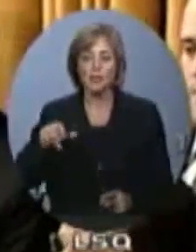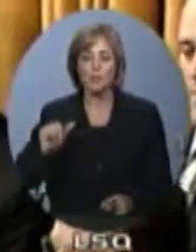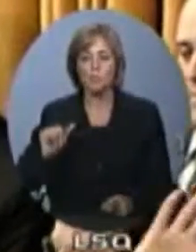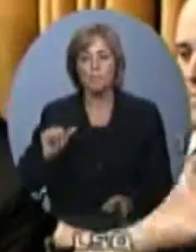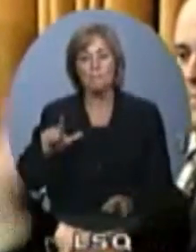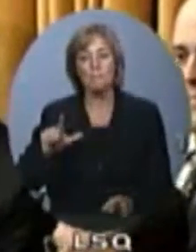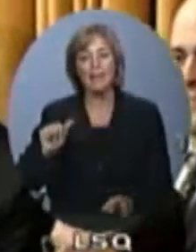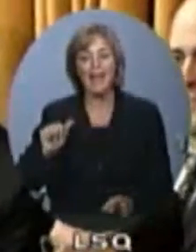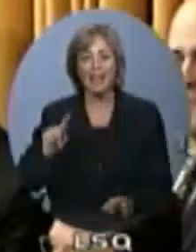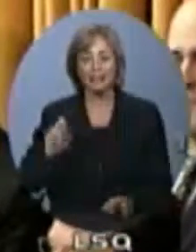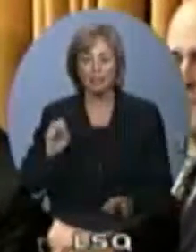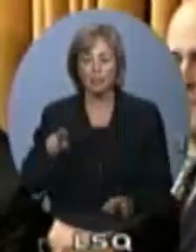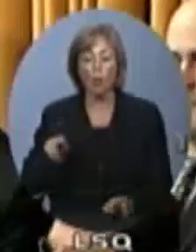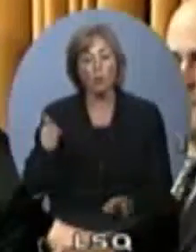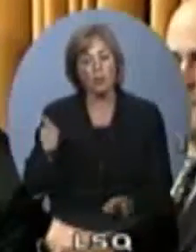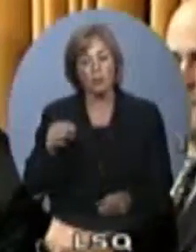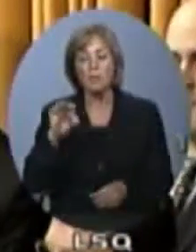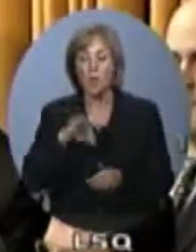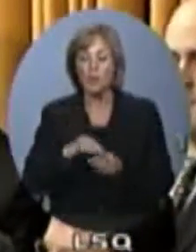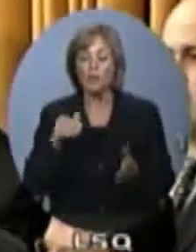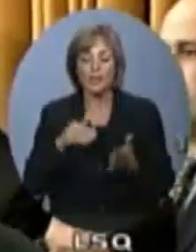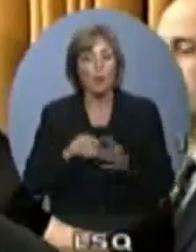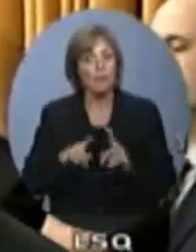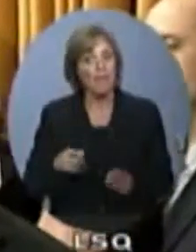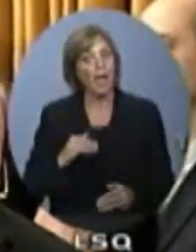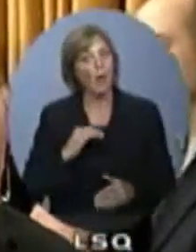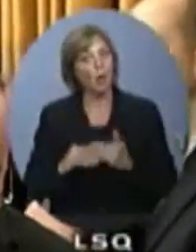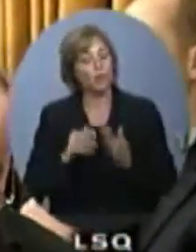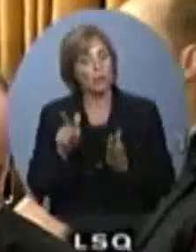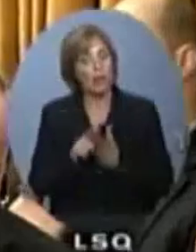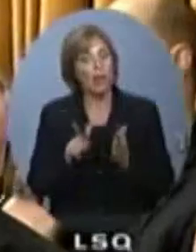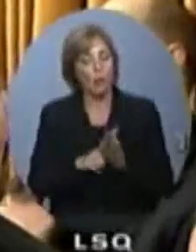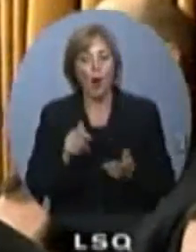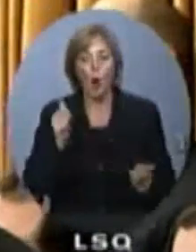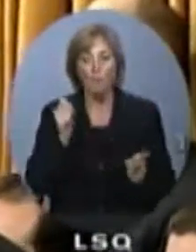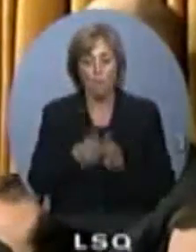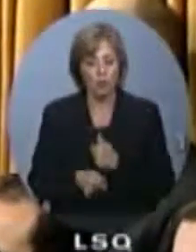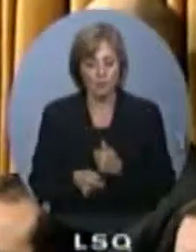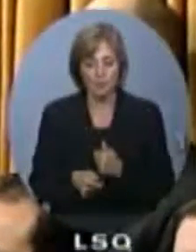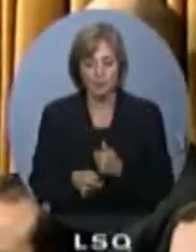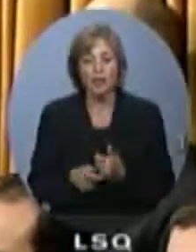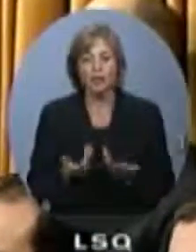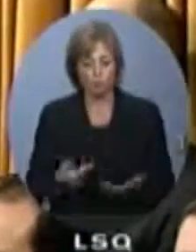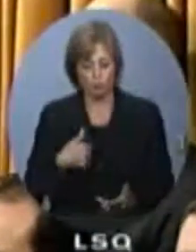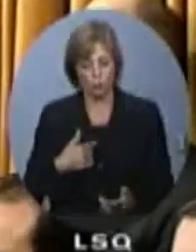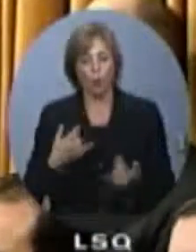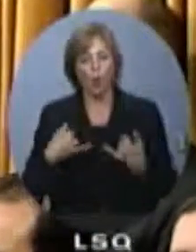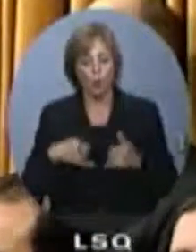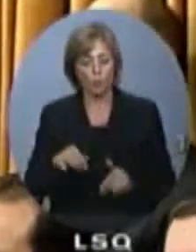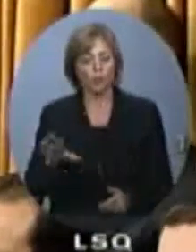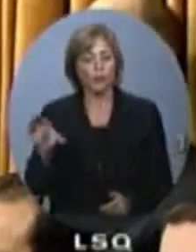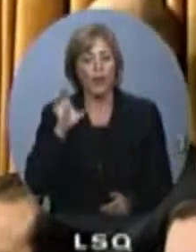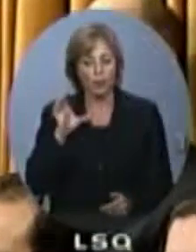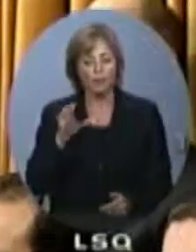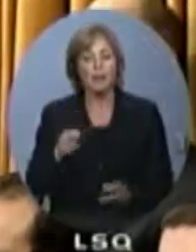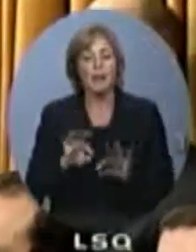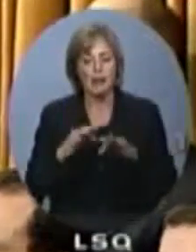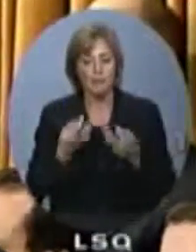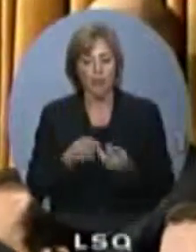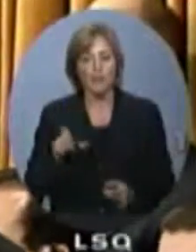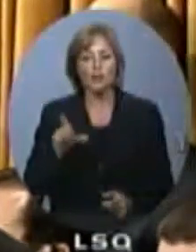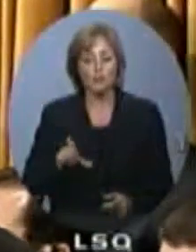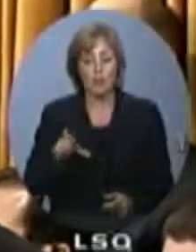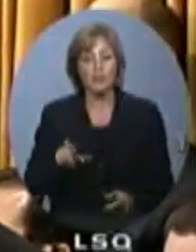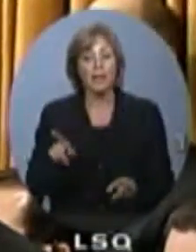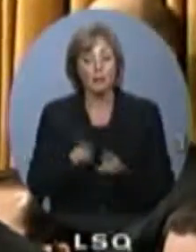Heureusement, la loi a passé malgré le Bloc. Notre gouvernement continue d'écouter les familles du Québec, d'écouter les régions du Québec, et